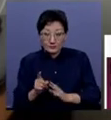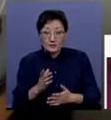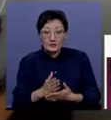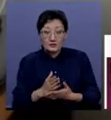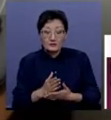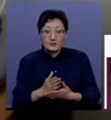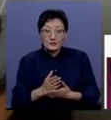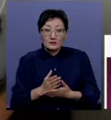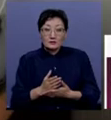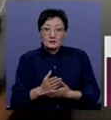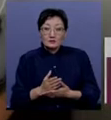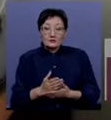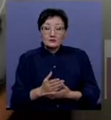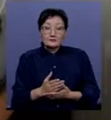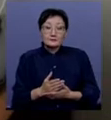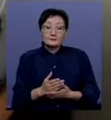жатыр,